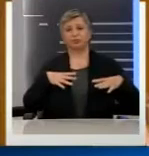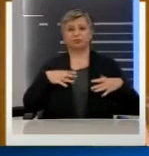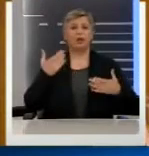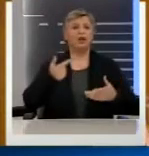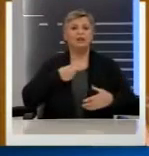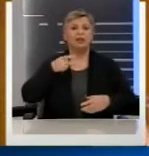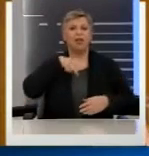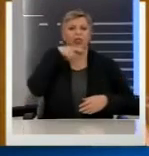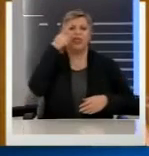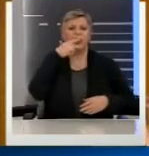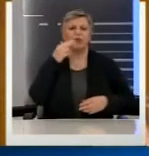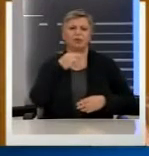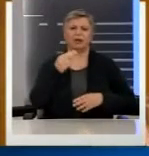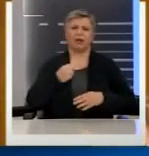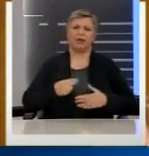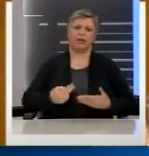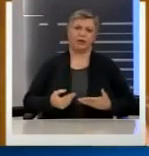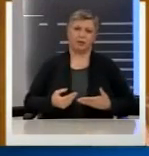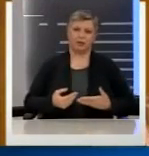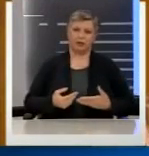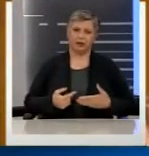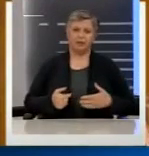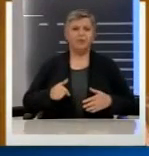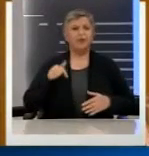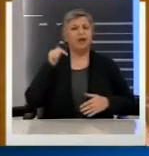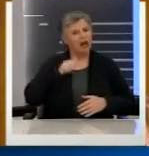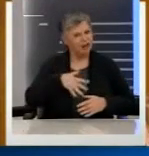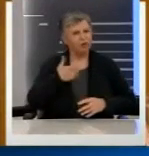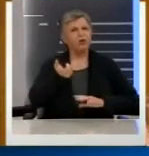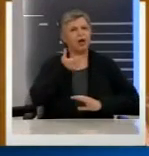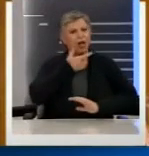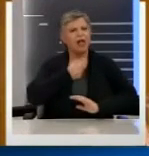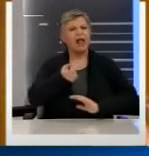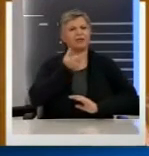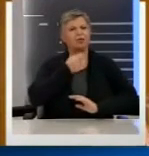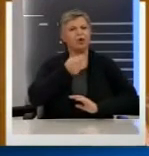σαφής. Αυτή μάλιστα είναι η εύκολη καινούρια